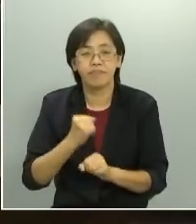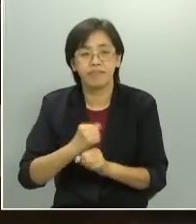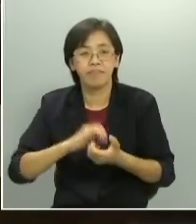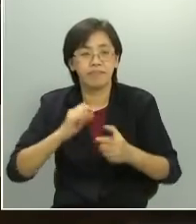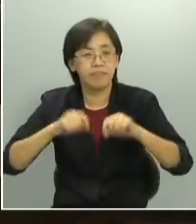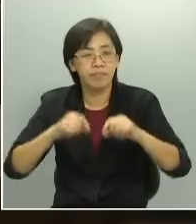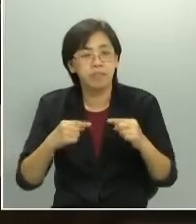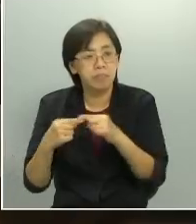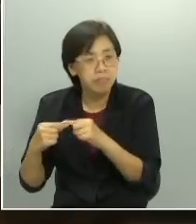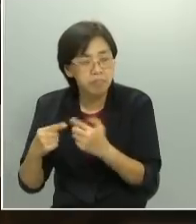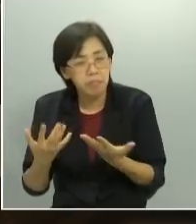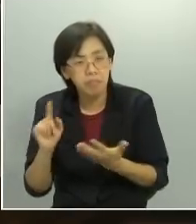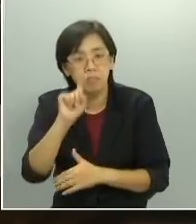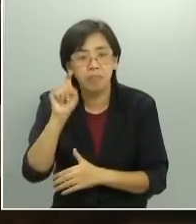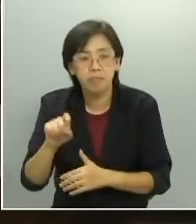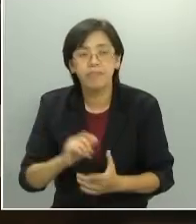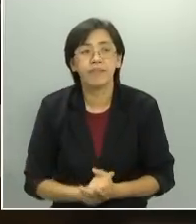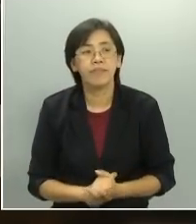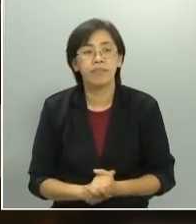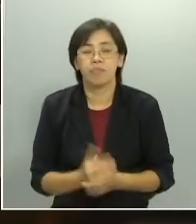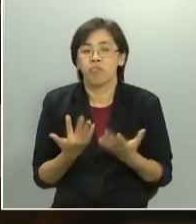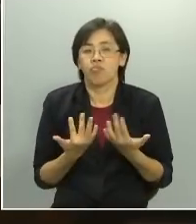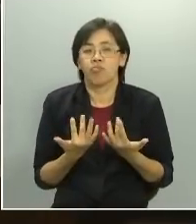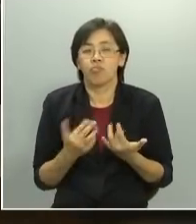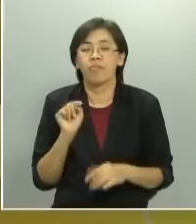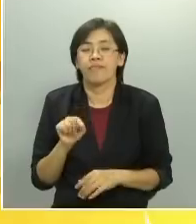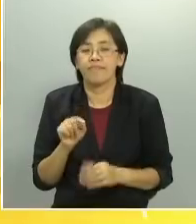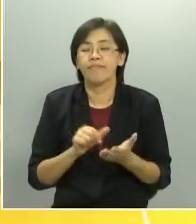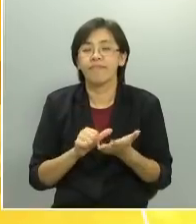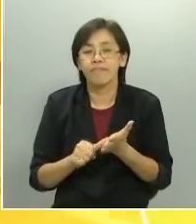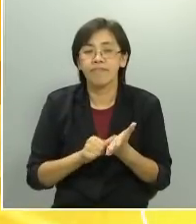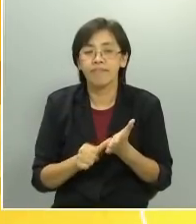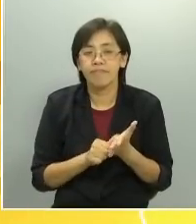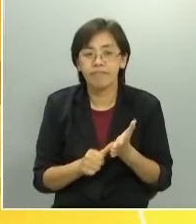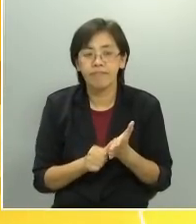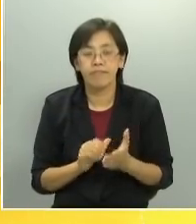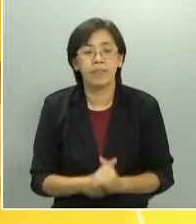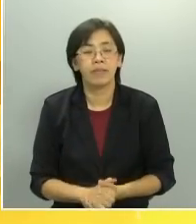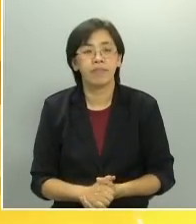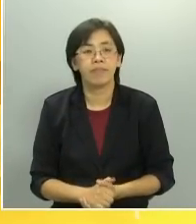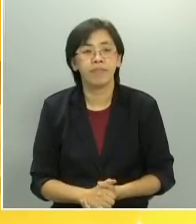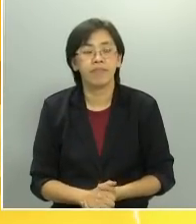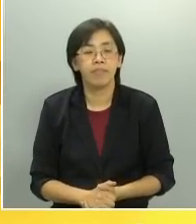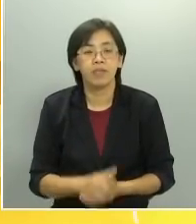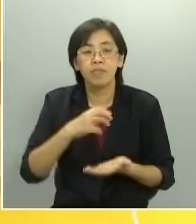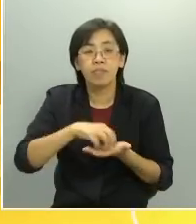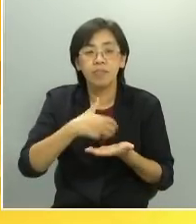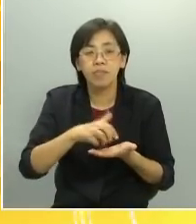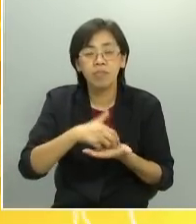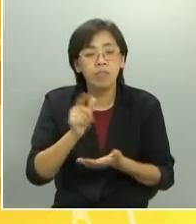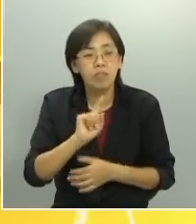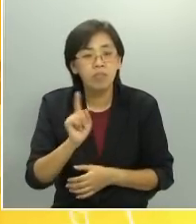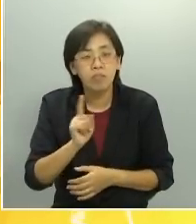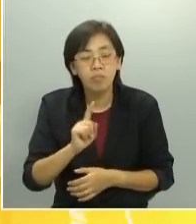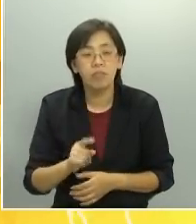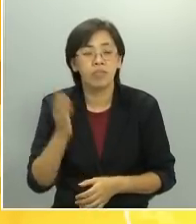านหรือไม่ประการใดเพราะฉะนั้นอันนี้ก็ต้องไปแก้กันประเด็นรายละเอียดที่น่าสนใจก็คือคุณชัดช